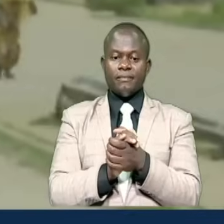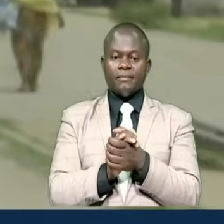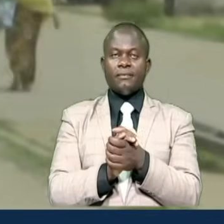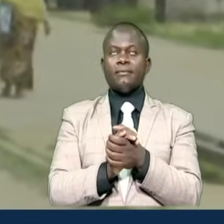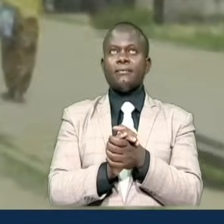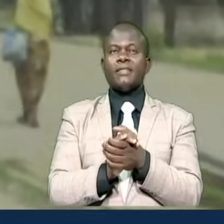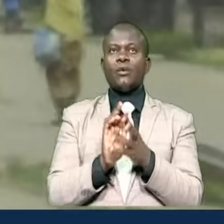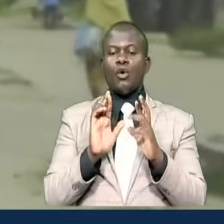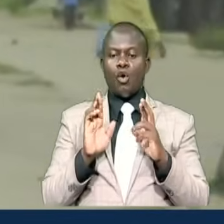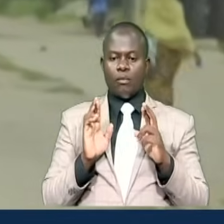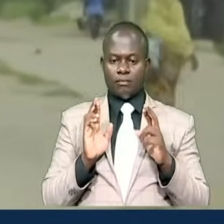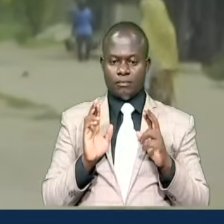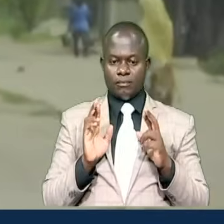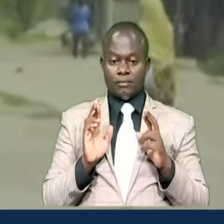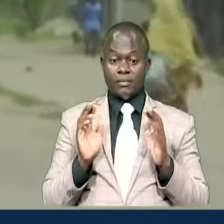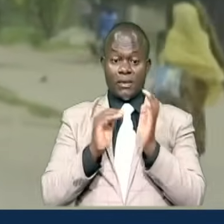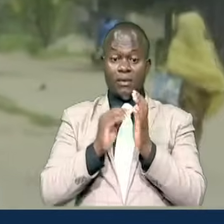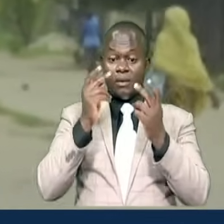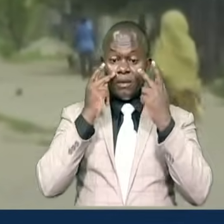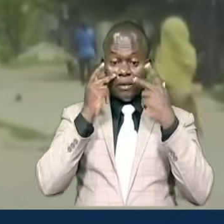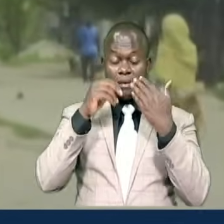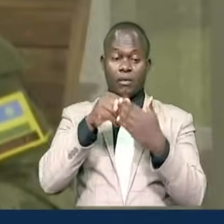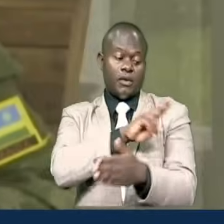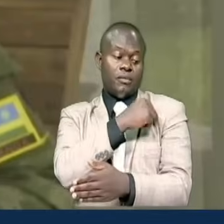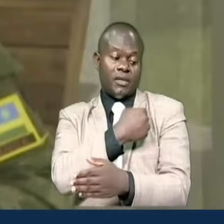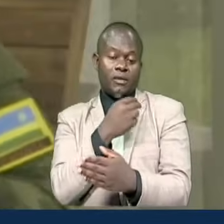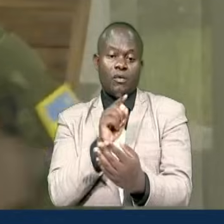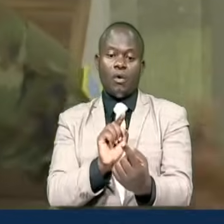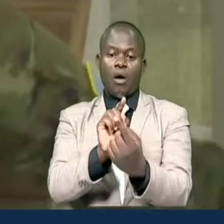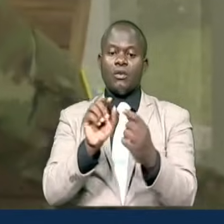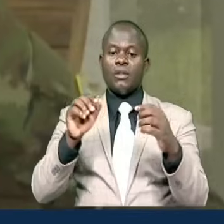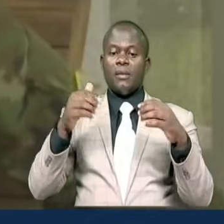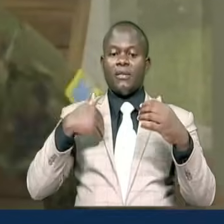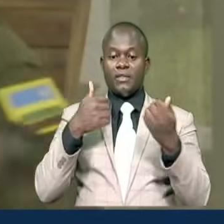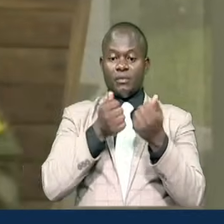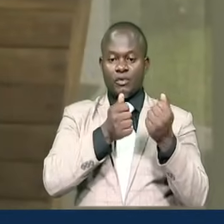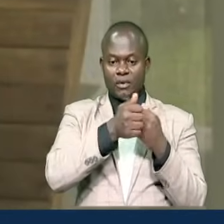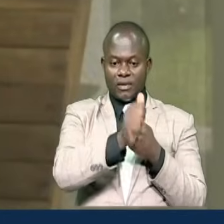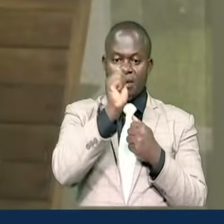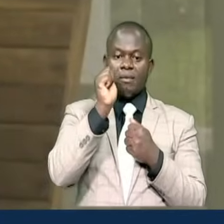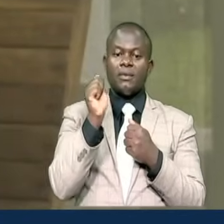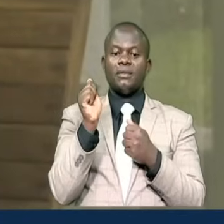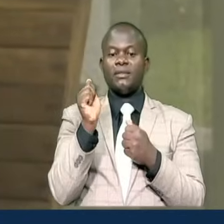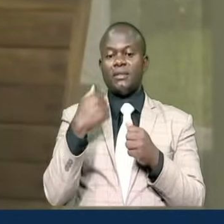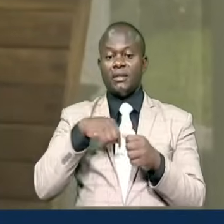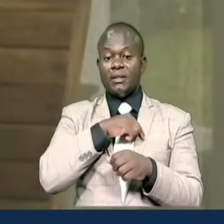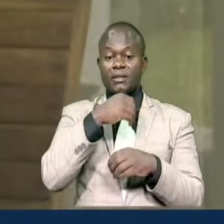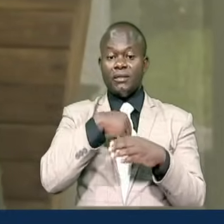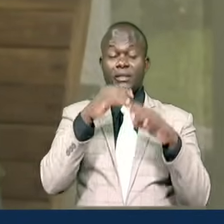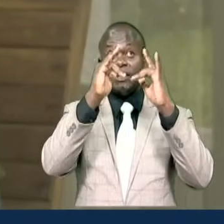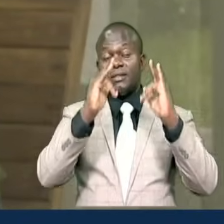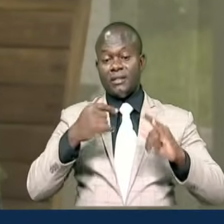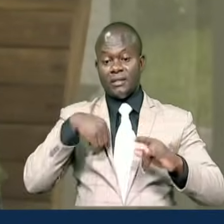Ndakeka ko ngira ngo waranabibonye no kuri medical outreach programs, baba bafite imodoka zabo ku ruhande, twe dufite tent